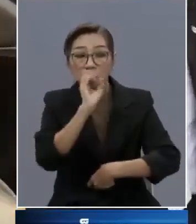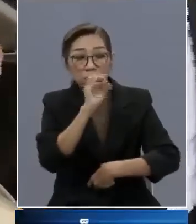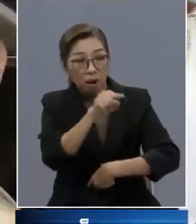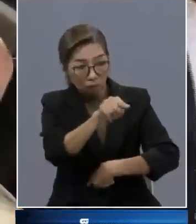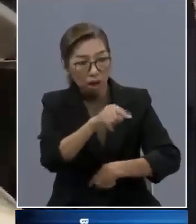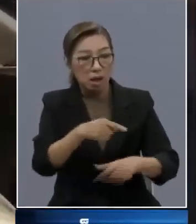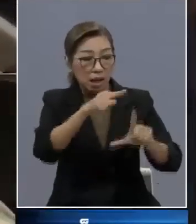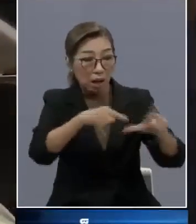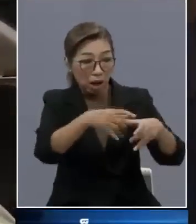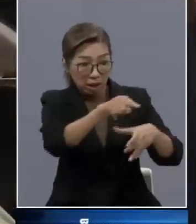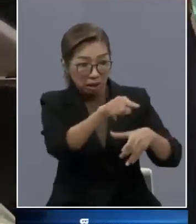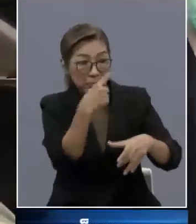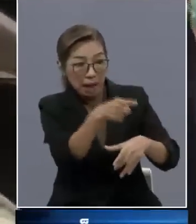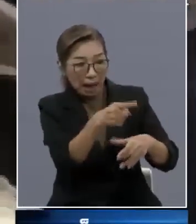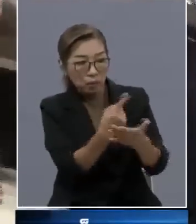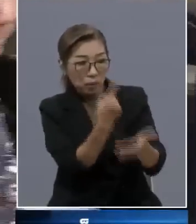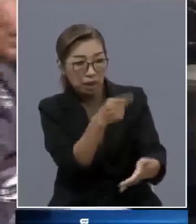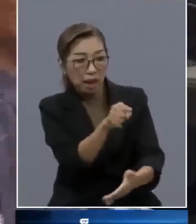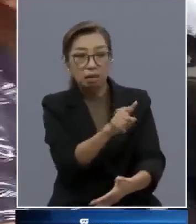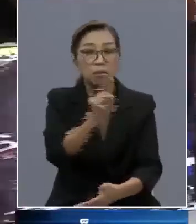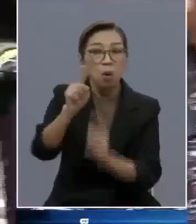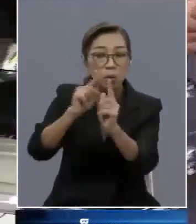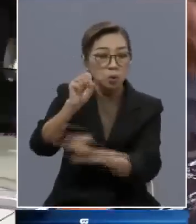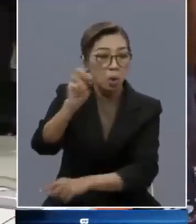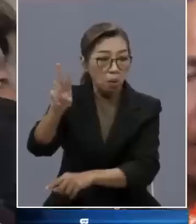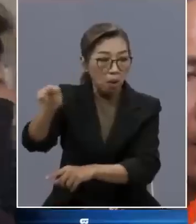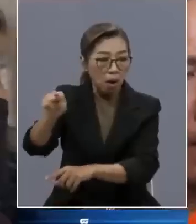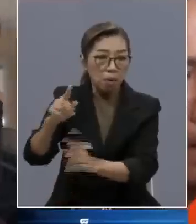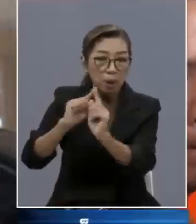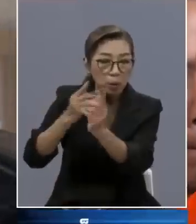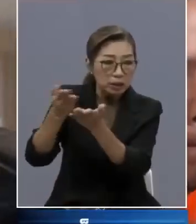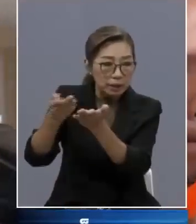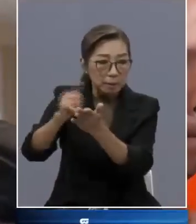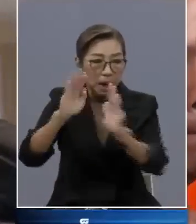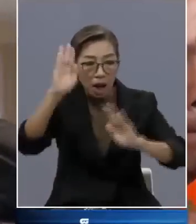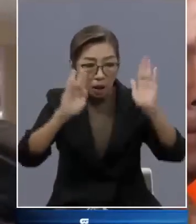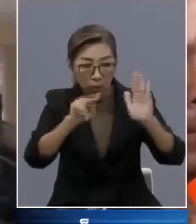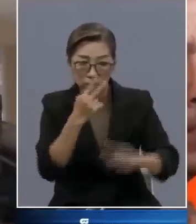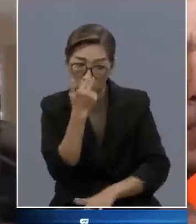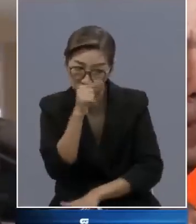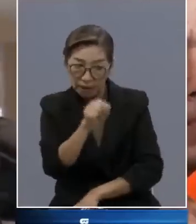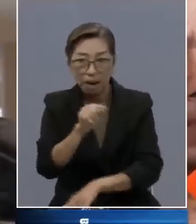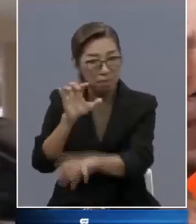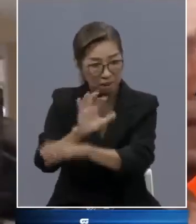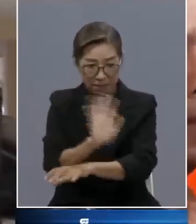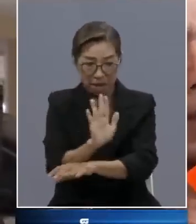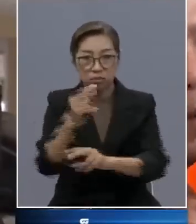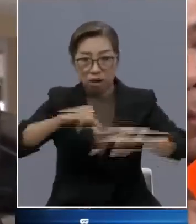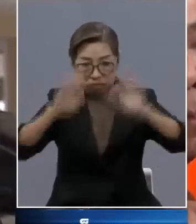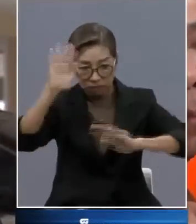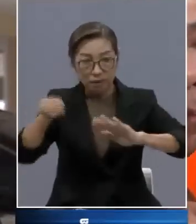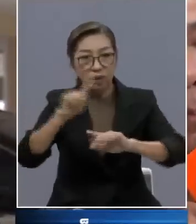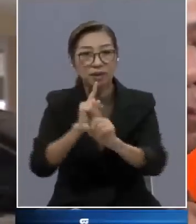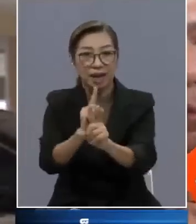สว.ด้วยบอกให้คุยกันให้ดีถ้ายึดมั่นในระบอบประชาธิปไตยนะครับคุณธนกรวังบุญคงชนะเนี่ยรัฐมนตรีประจำสำนักนายกนะครับ